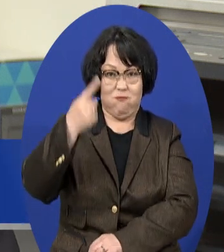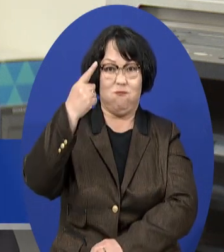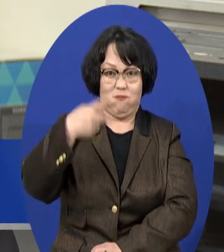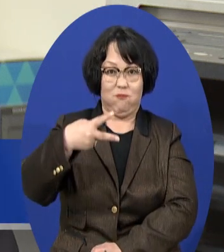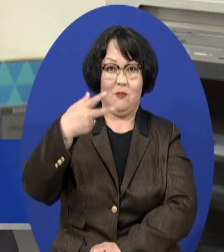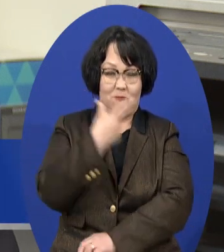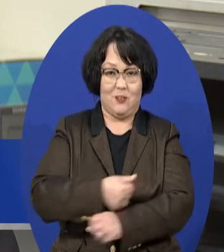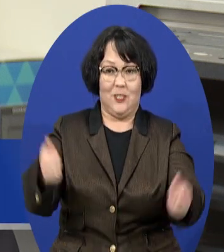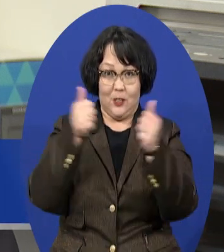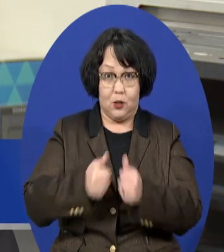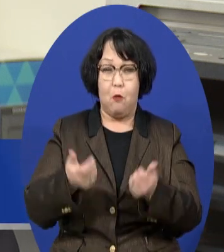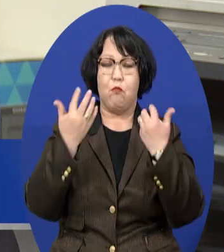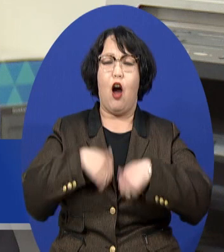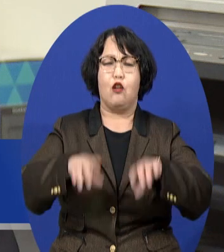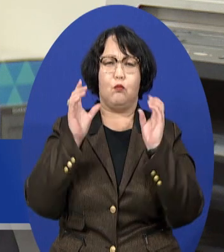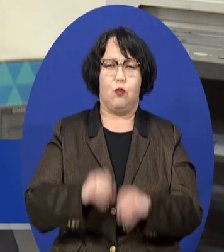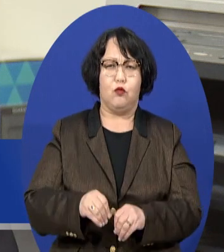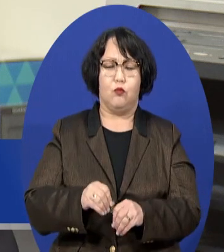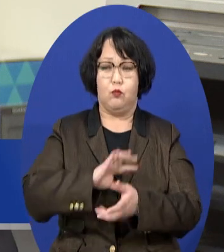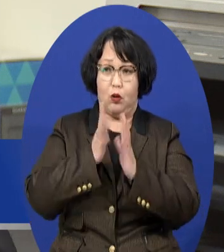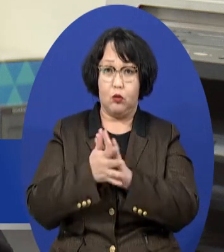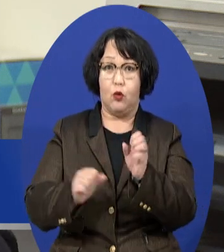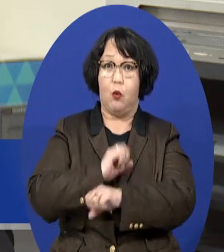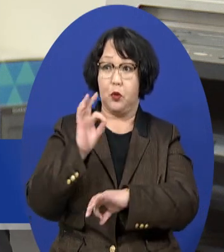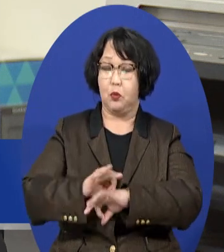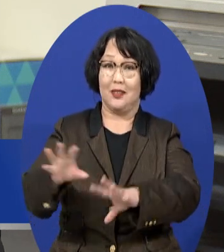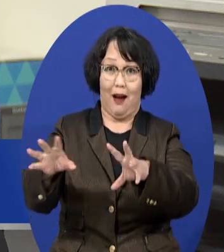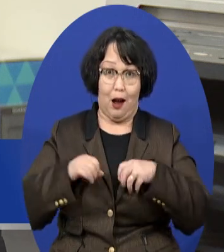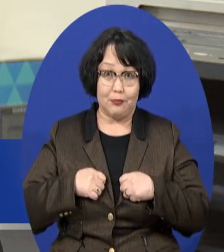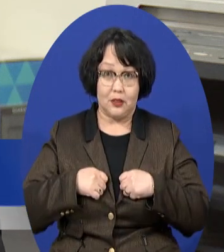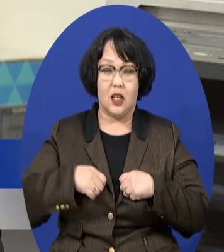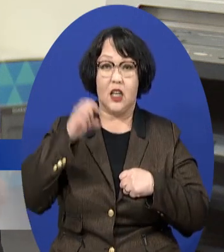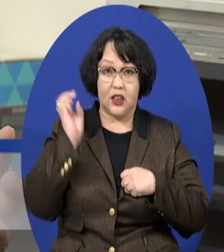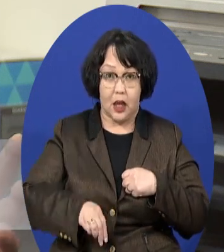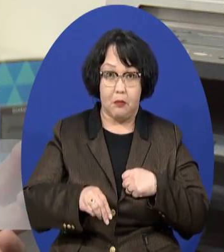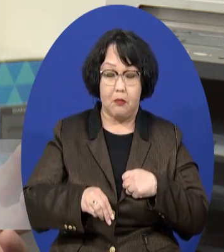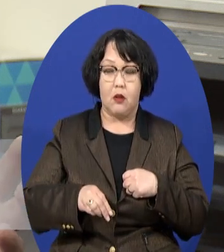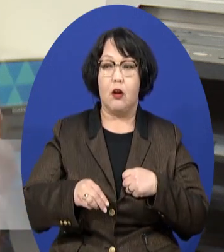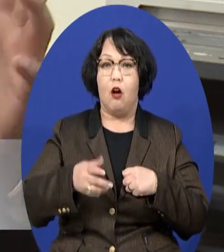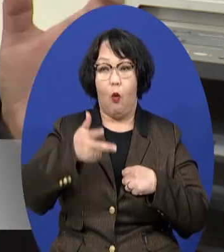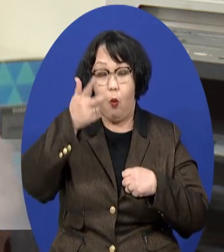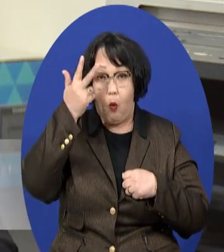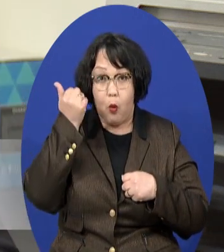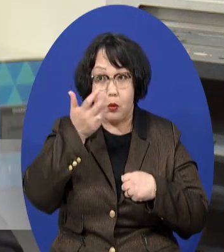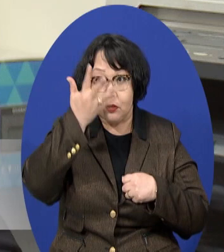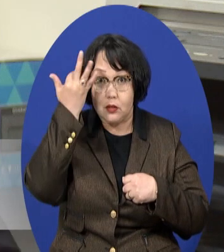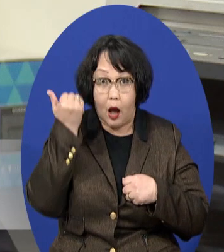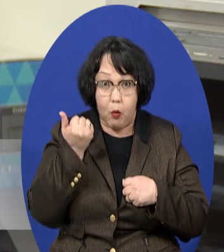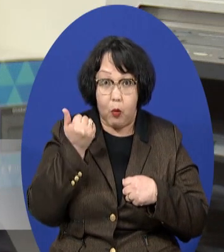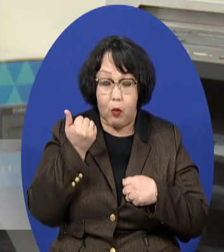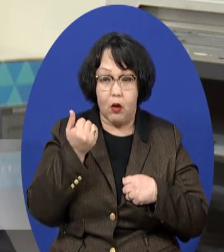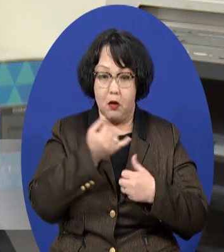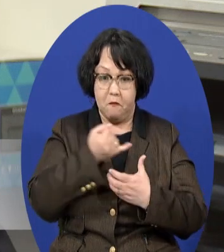гэсэн халдвар авчвал халдвар ухта тааруу өвчлөхгүй. Халдвар авснаас хойш 3-аас 5 хоногийн дараа та бусдад халдааж